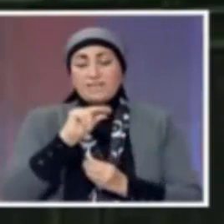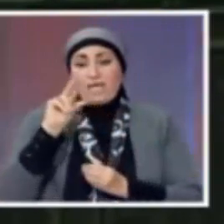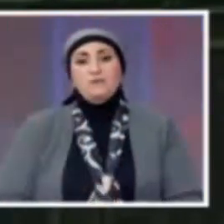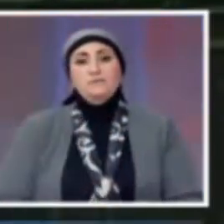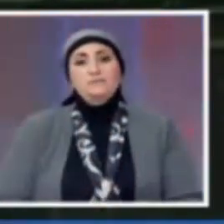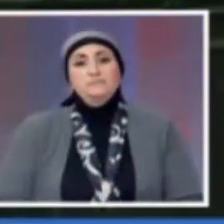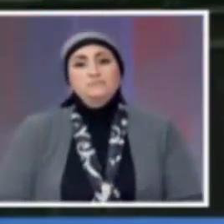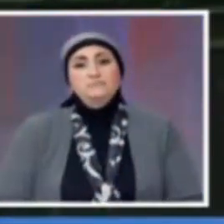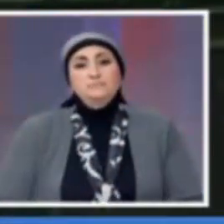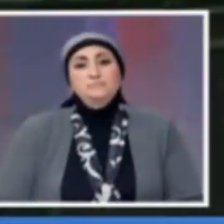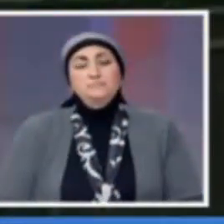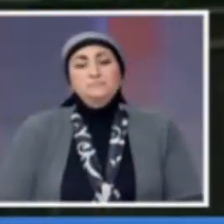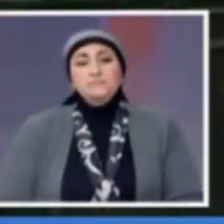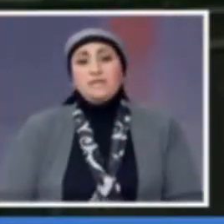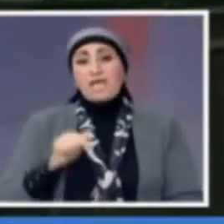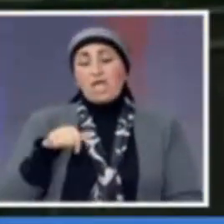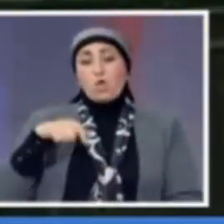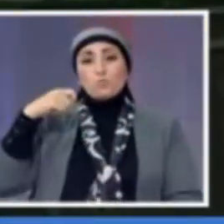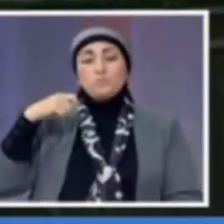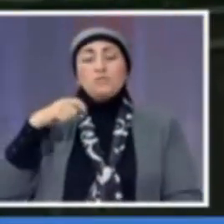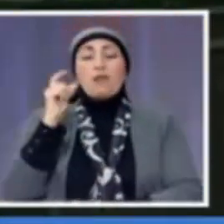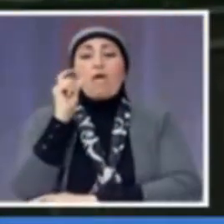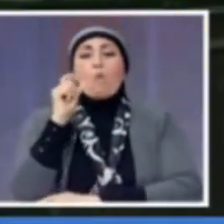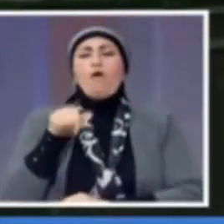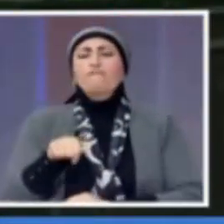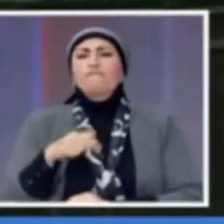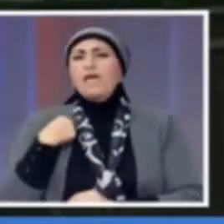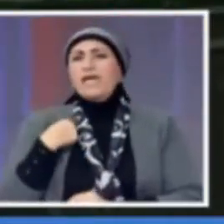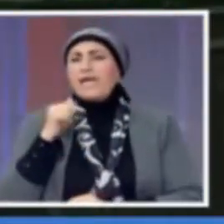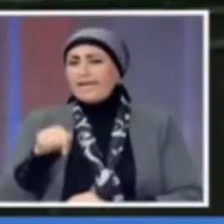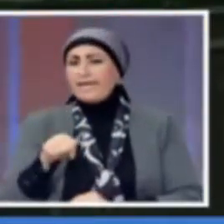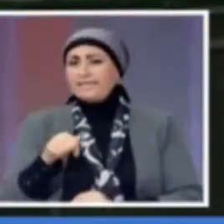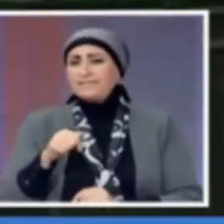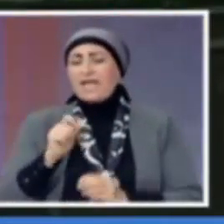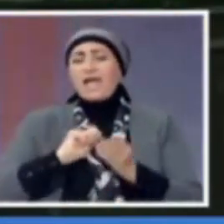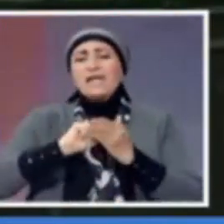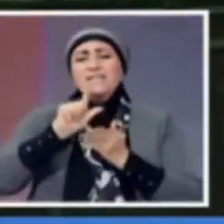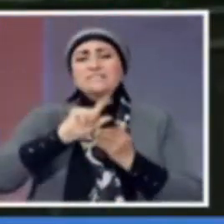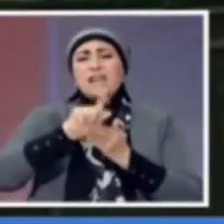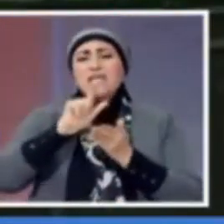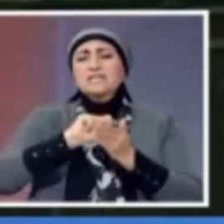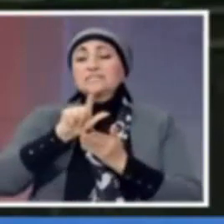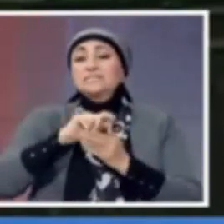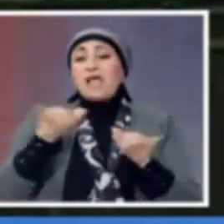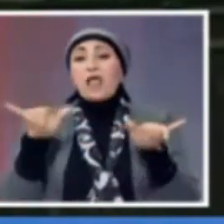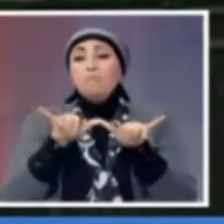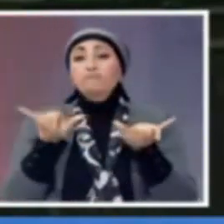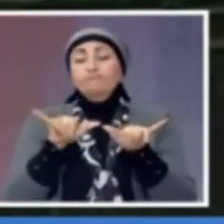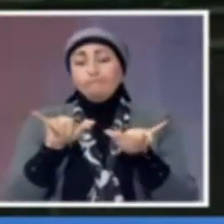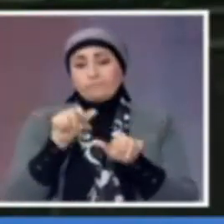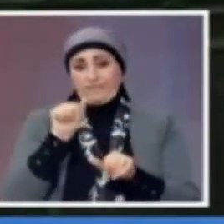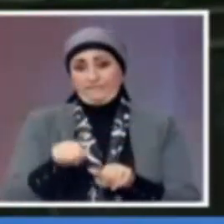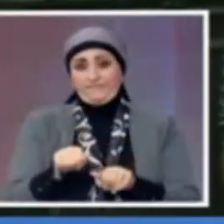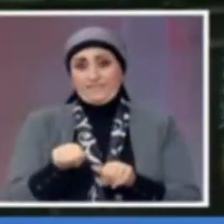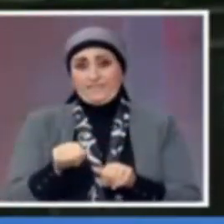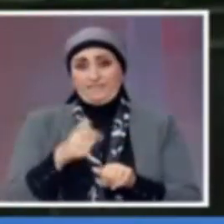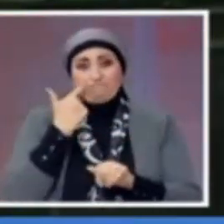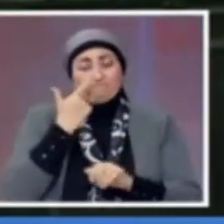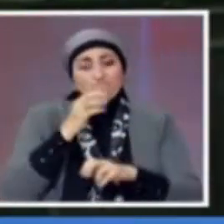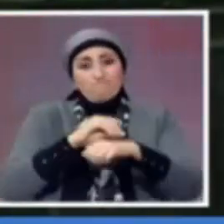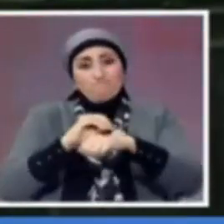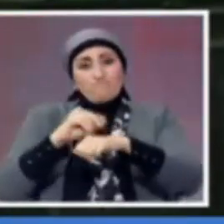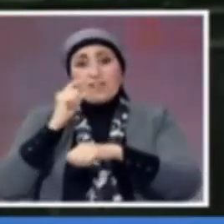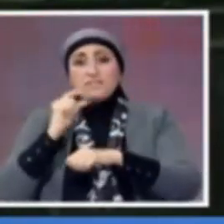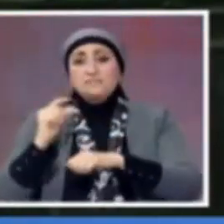الخبر، إطلاق وزارة الأوقاف لعدد من الرسائل الدعوية عبر منصتها الإلكترونية.